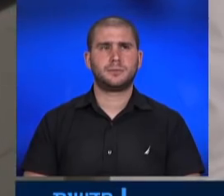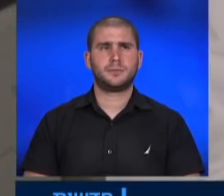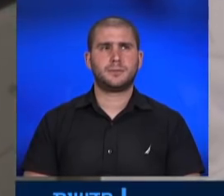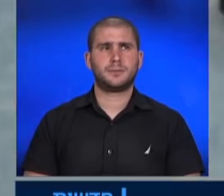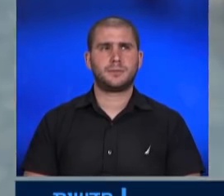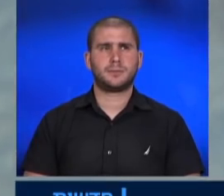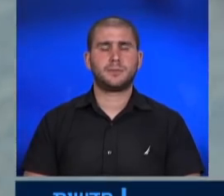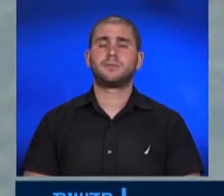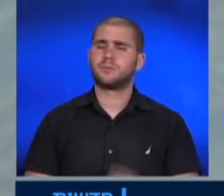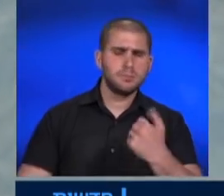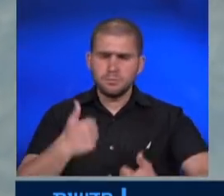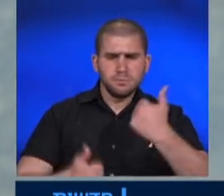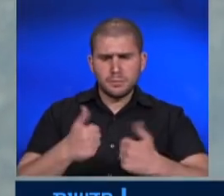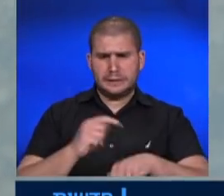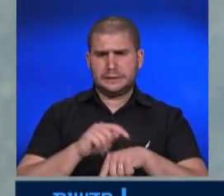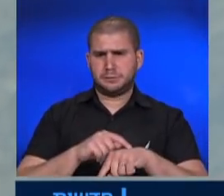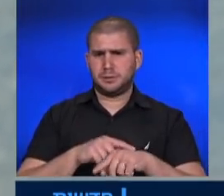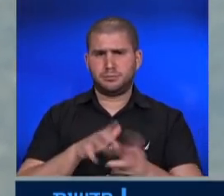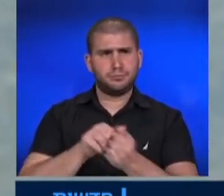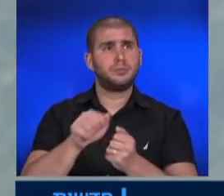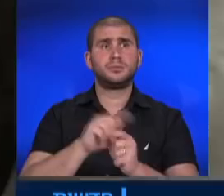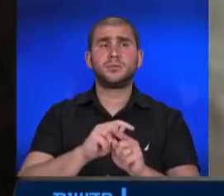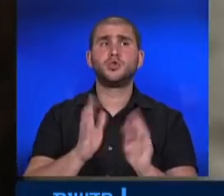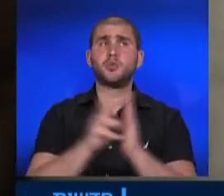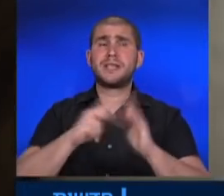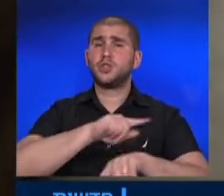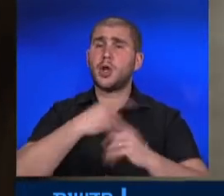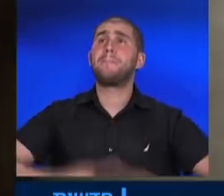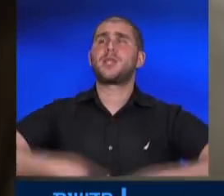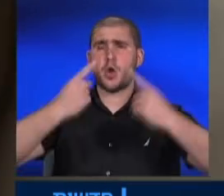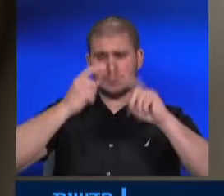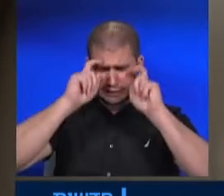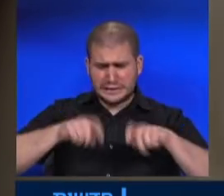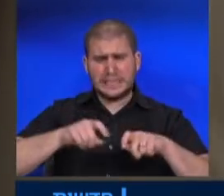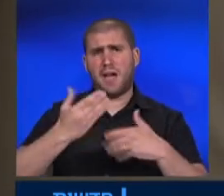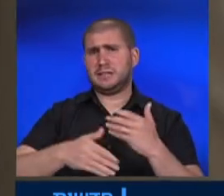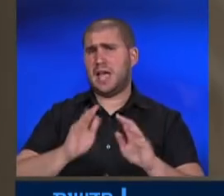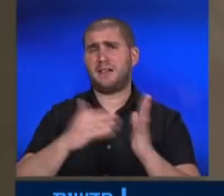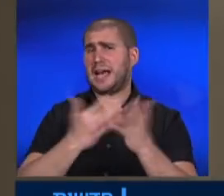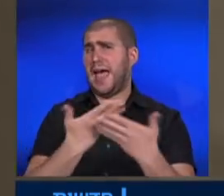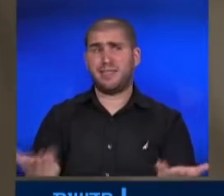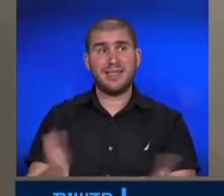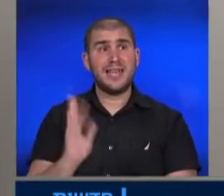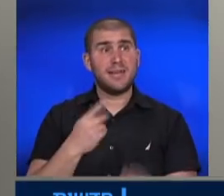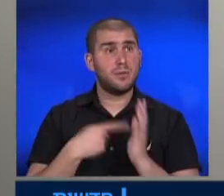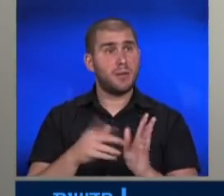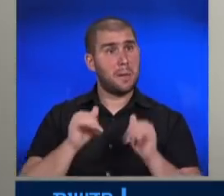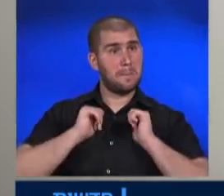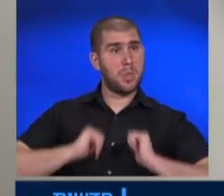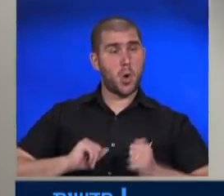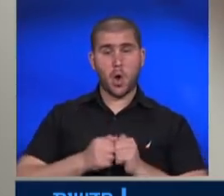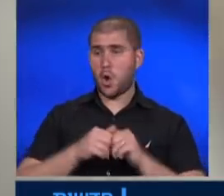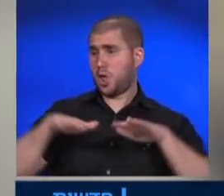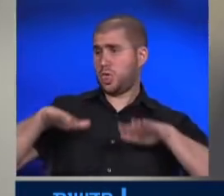במרוץ נגד הזמן. סדר גודל של 18 שעות ביום, בלי הפסקה. ואם אנחנו נלך עכשיו לנוח או לשבת